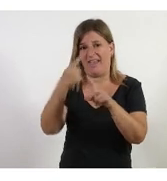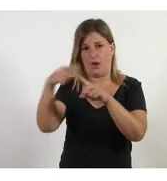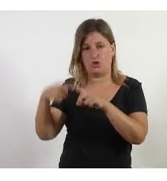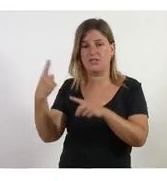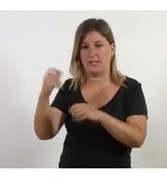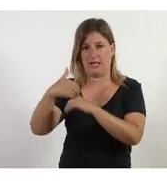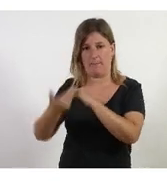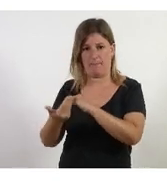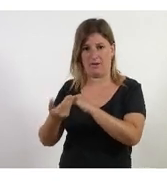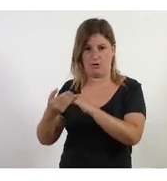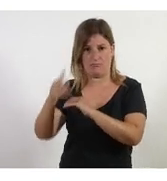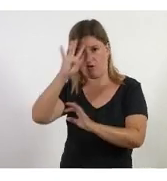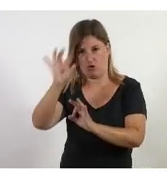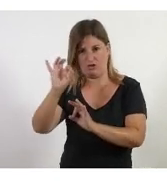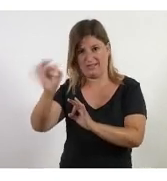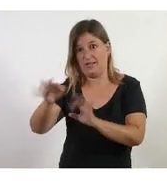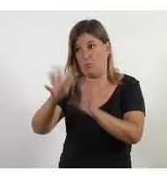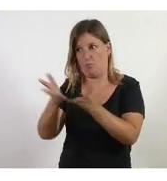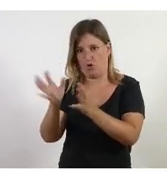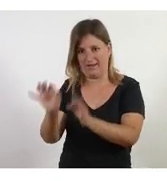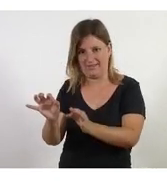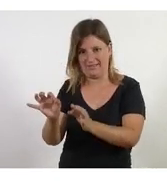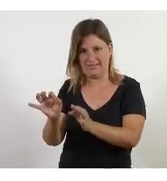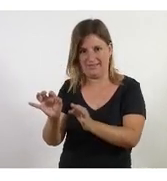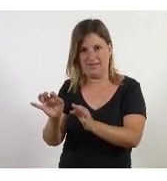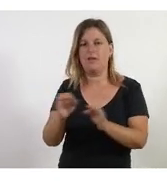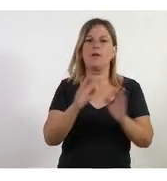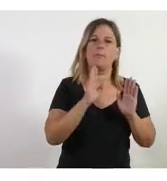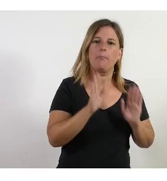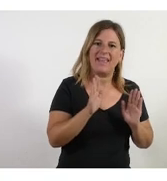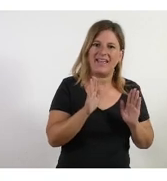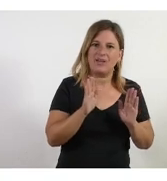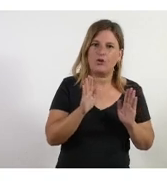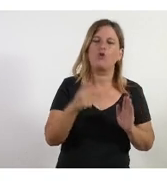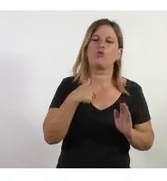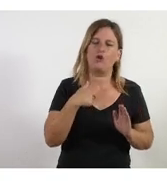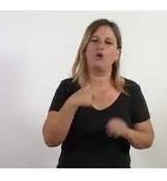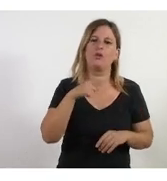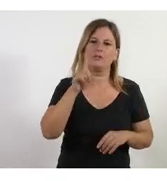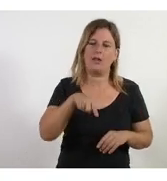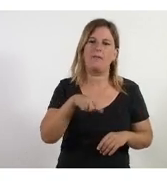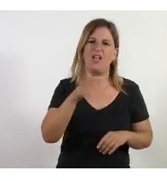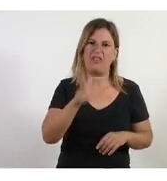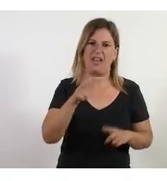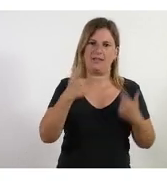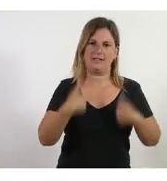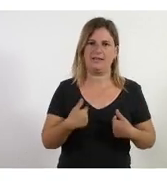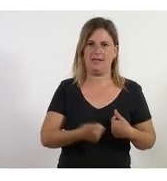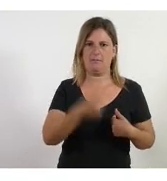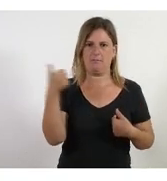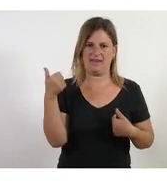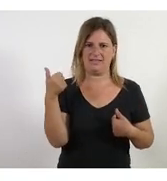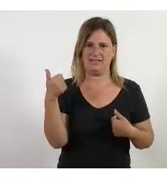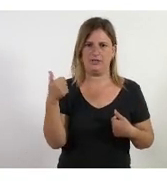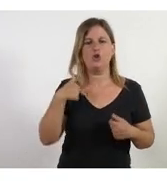vida. És clar que sí. Aquest món està muntat així. Però això no vol dir que jo no pugui sentir més i que no pugui fer les coses de